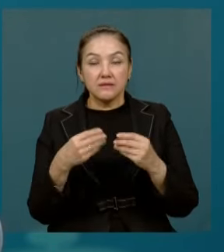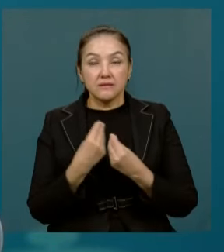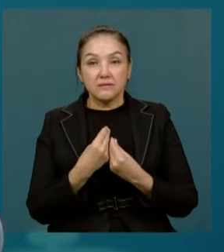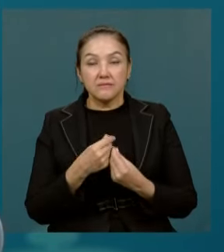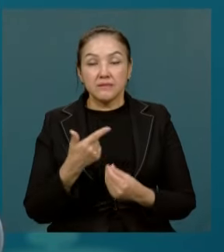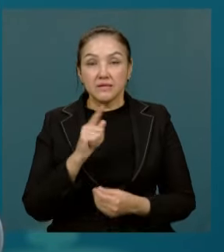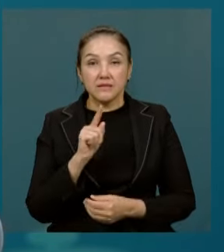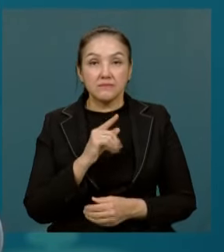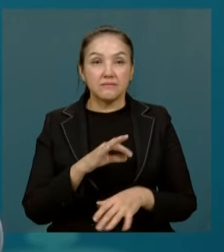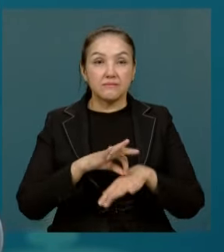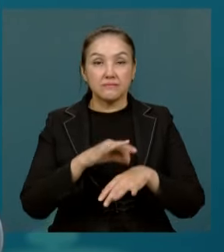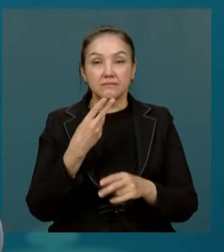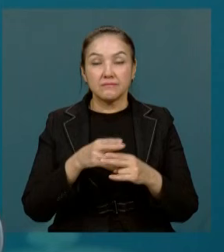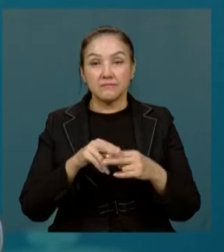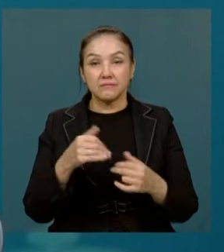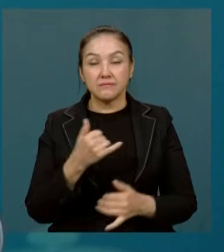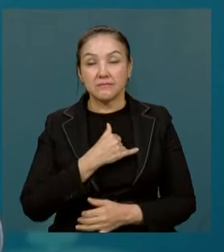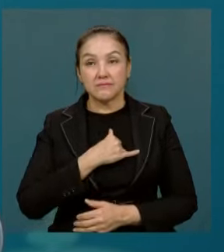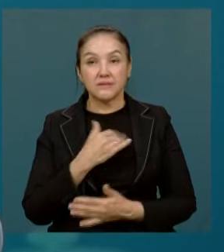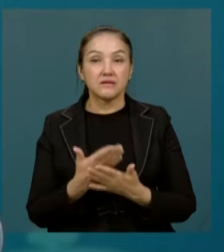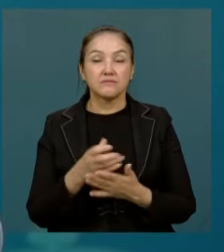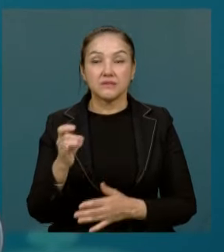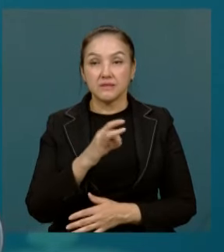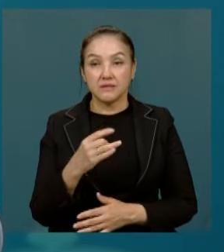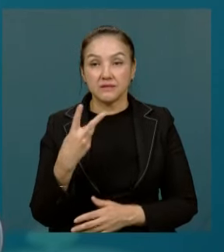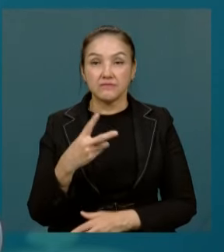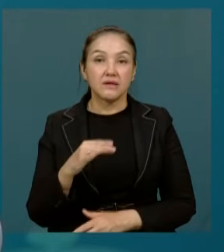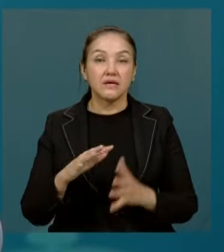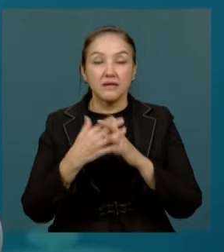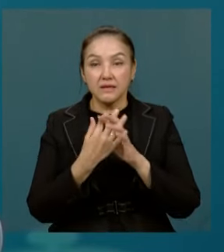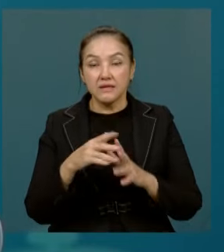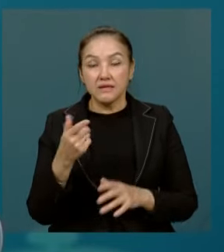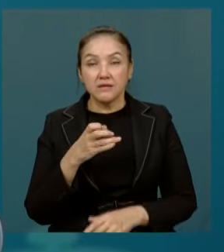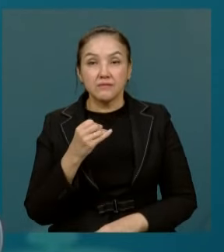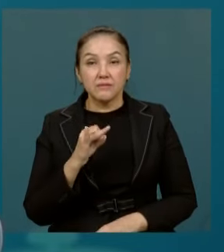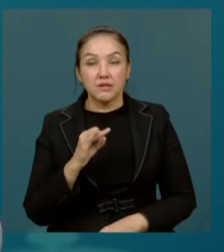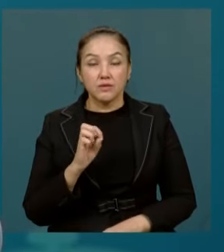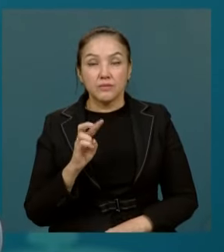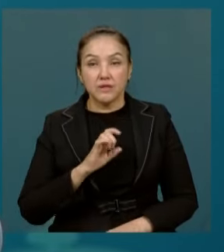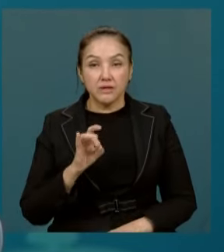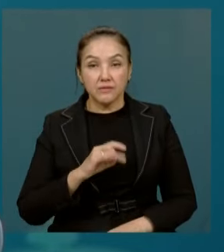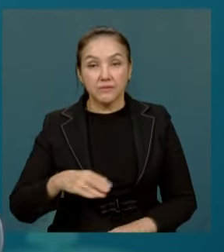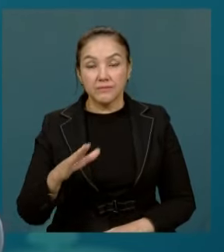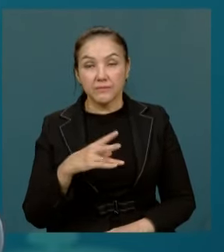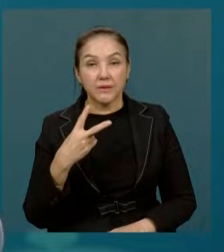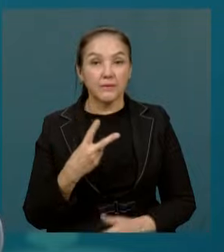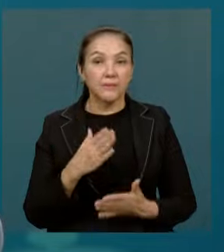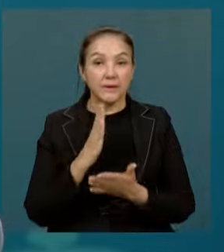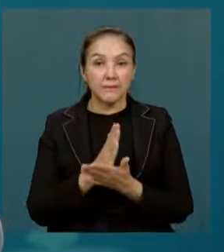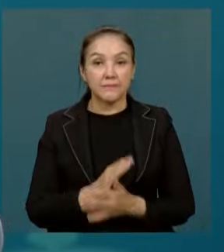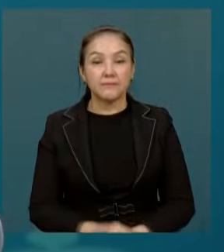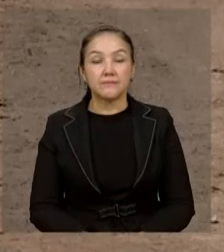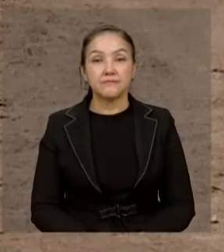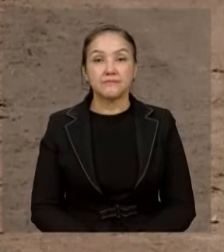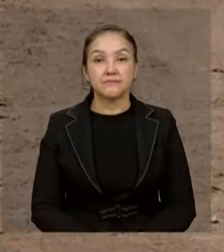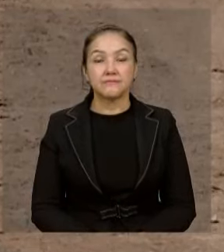ГАИ это у нас в тиском районе два села и в Морском районе посёлок